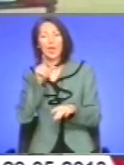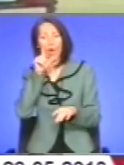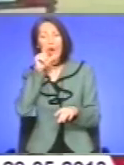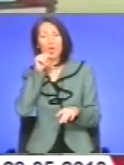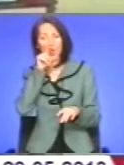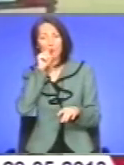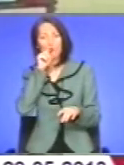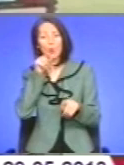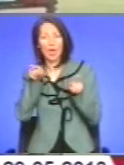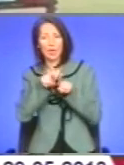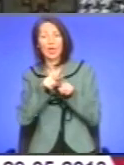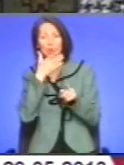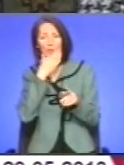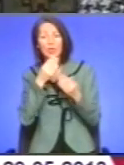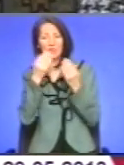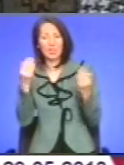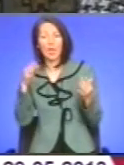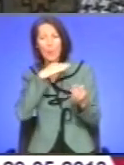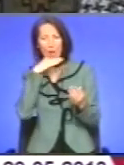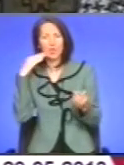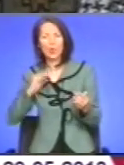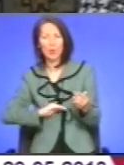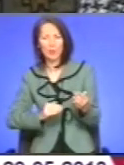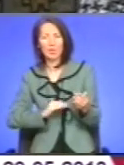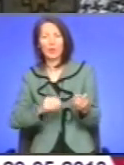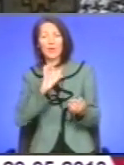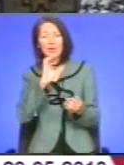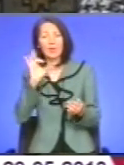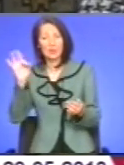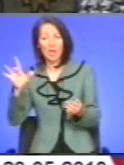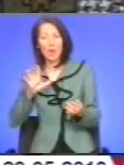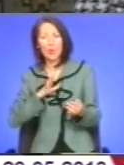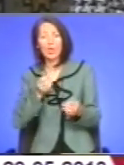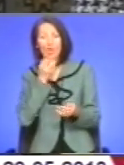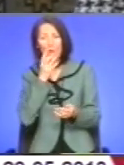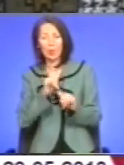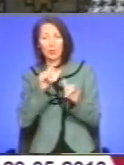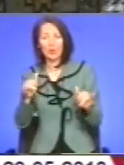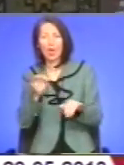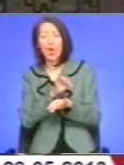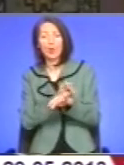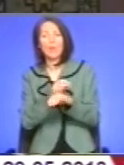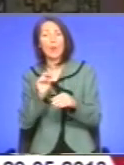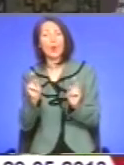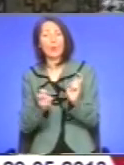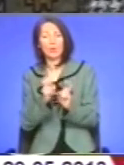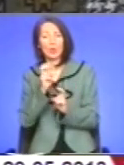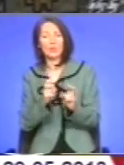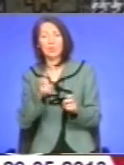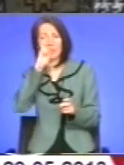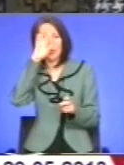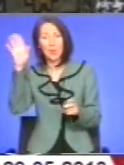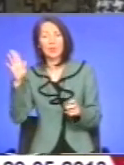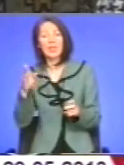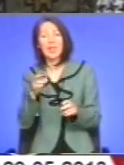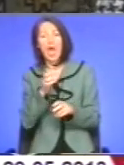багатьох приватних будинків. В Радянському Союзі також була добре розвинута годинникова промисловість. І оцей знаменитий годинник «Зозуля» або